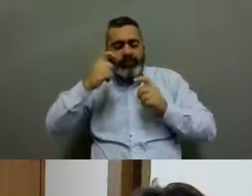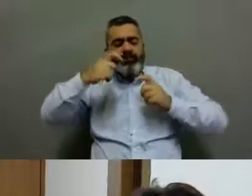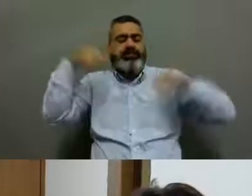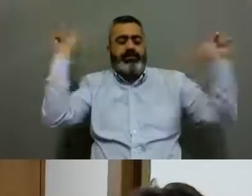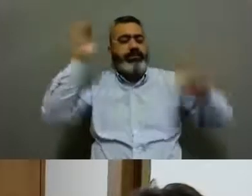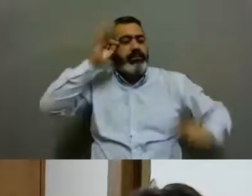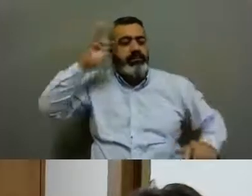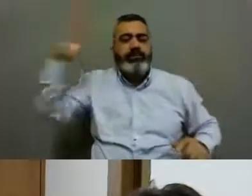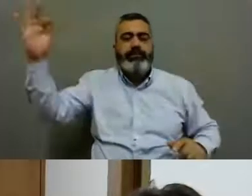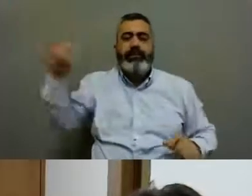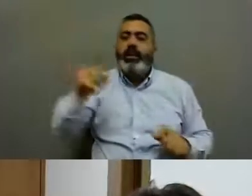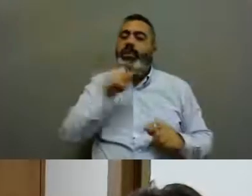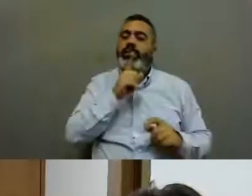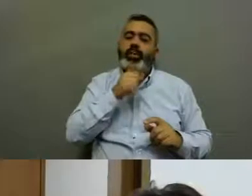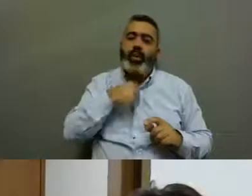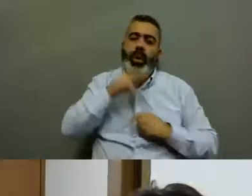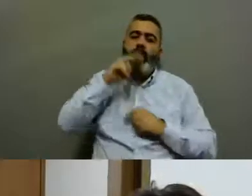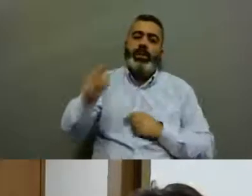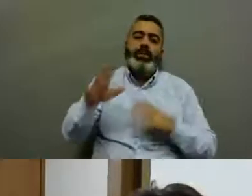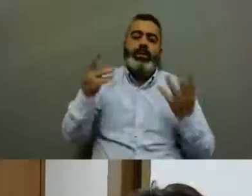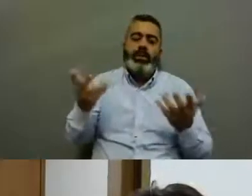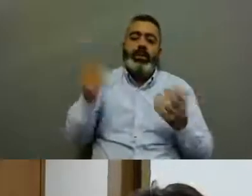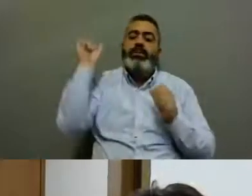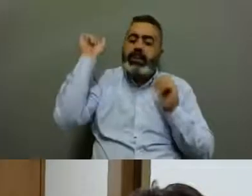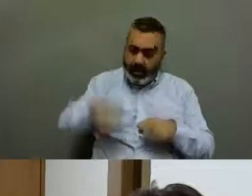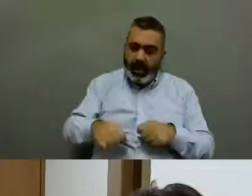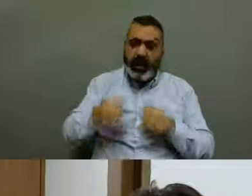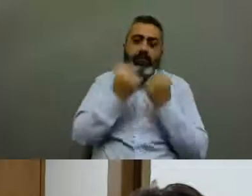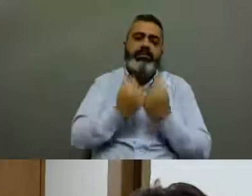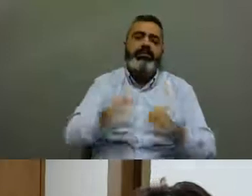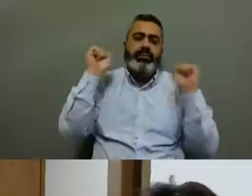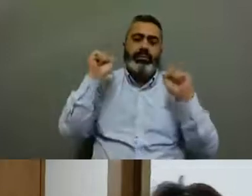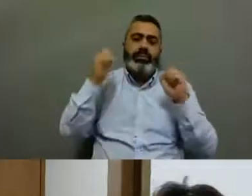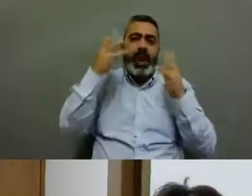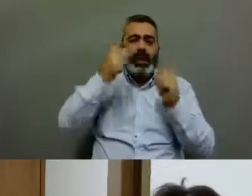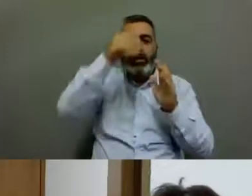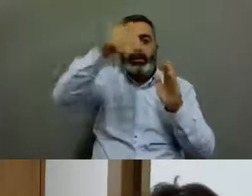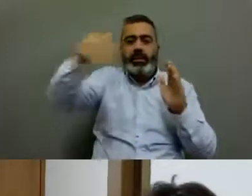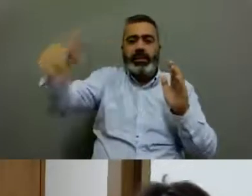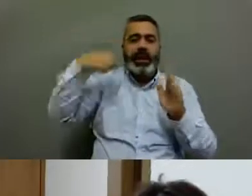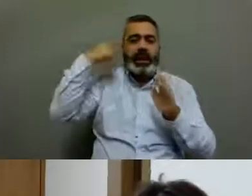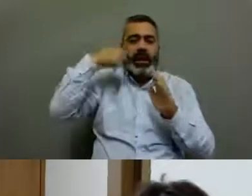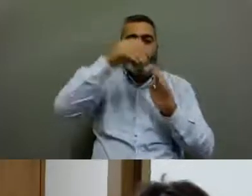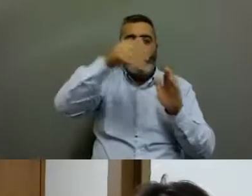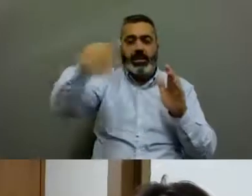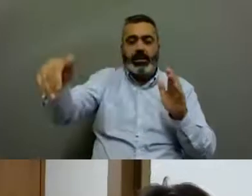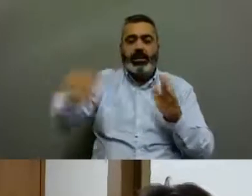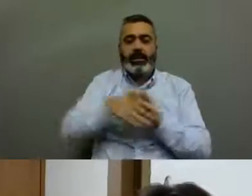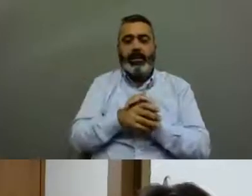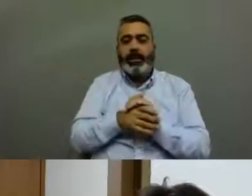η δική μου απάντηση είναι σίγουρα καταφατική. Δεν θα μπορούσα τουλάχιστον τώρα